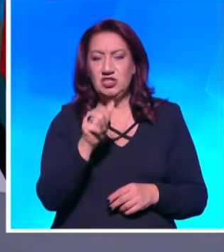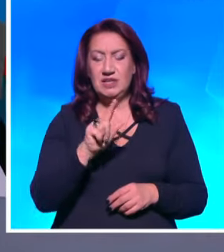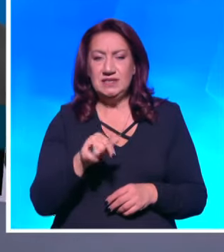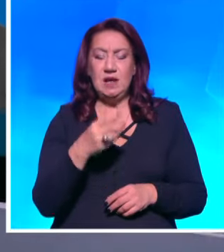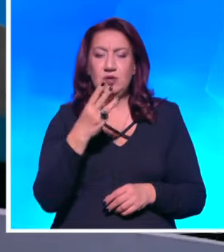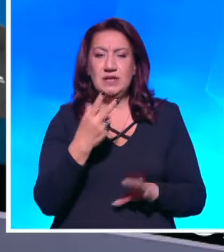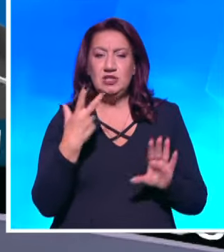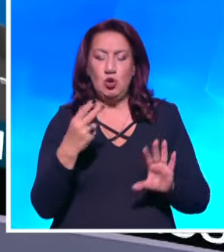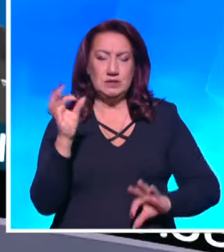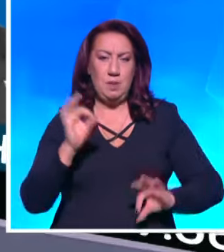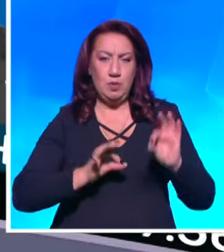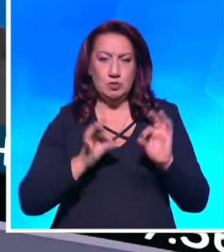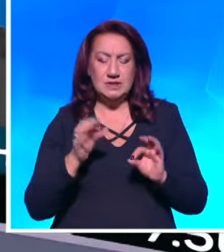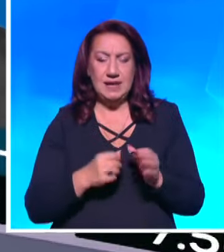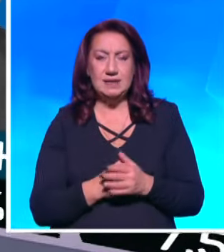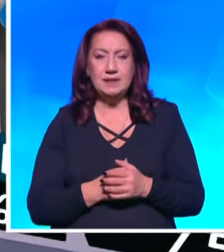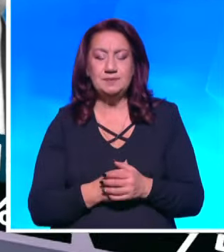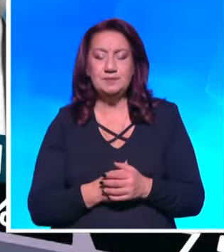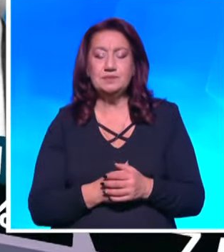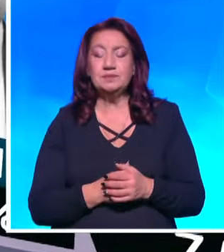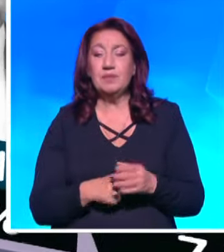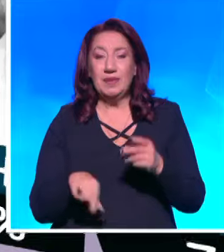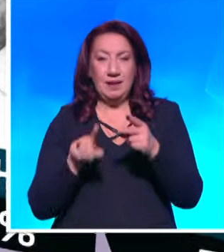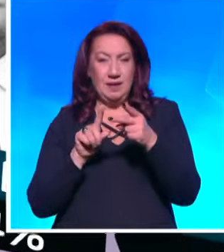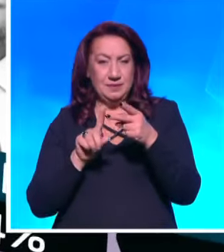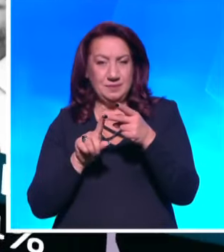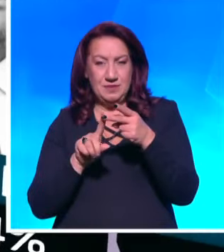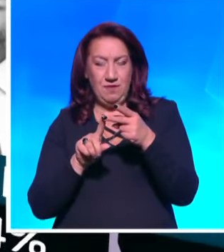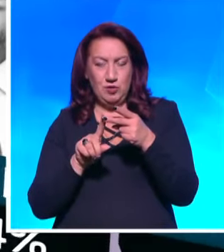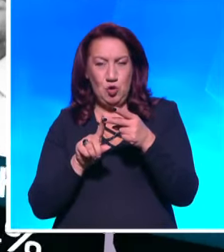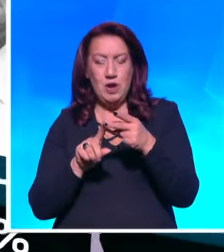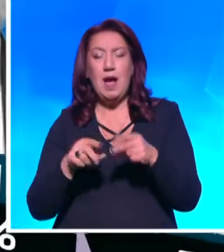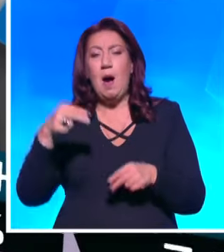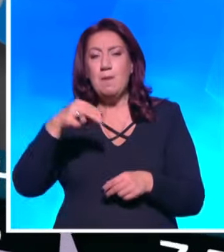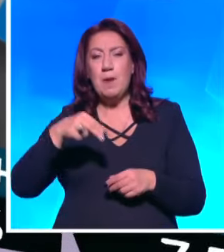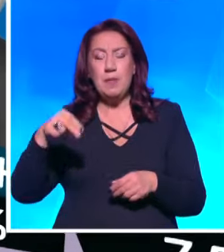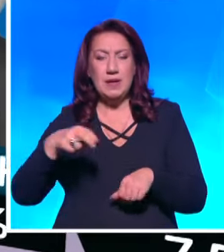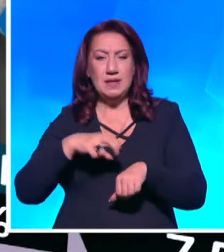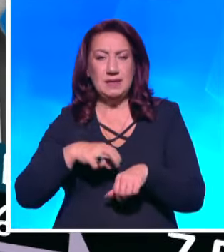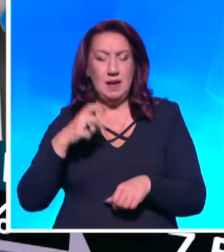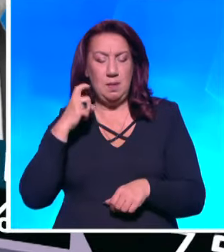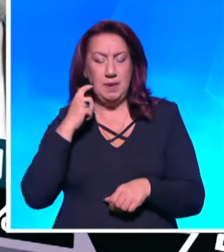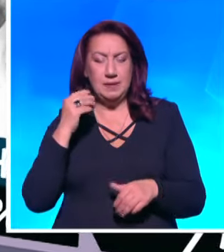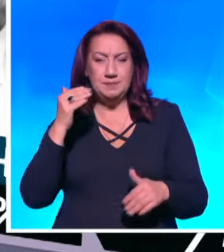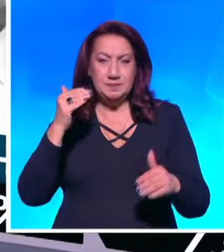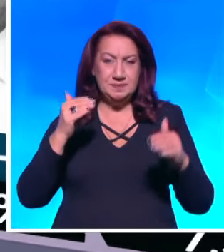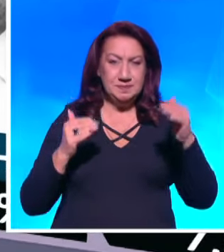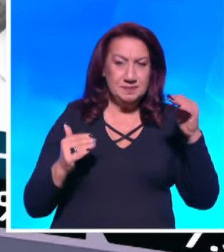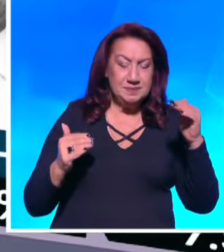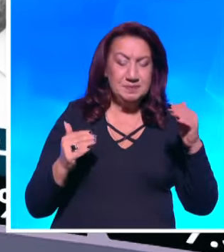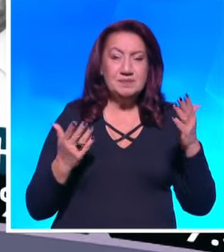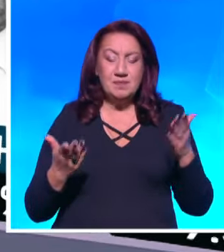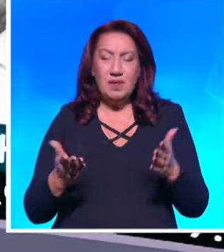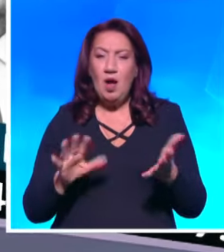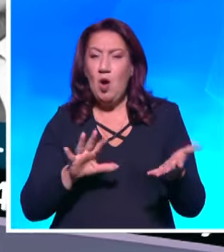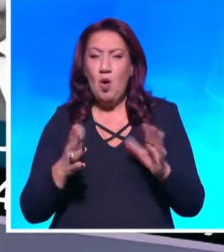26,38% от гласовете. Предината им пред вторите по резултат, продължаваме промяната Демократична България, е малко над 12 пункта